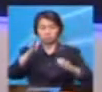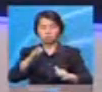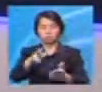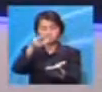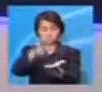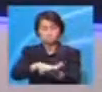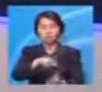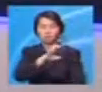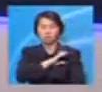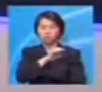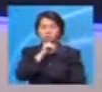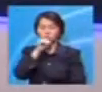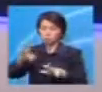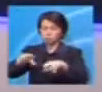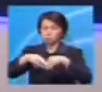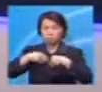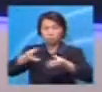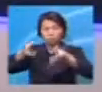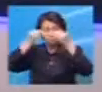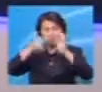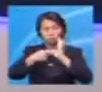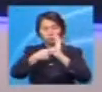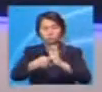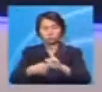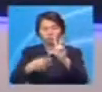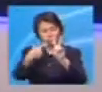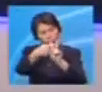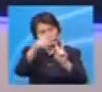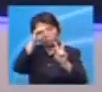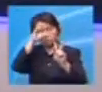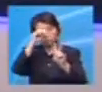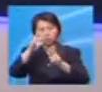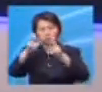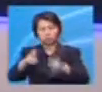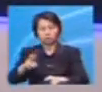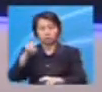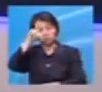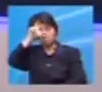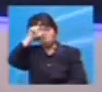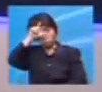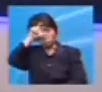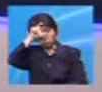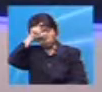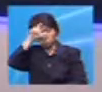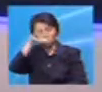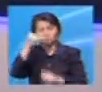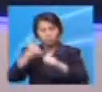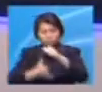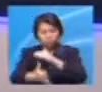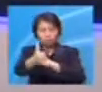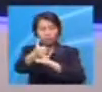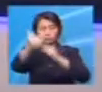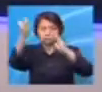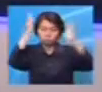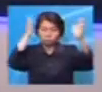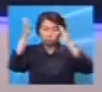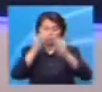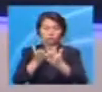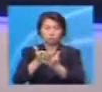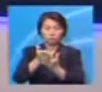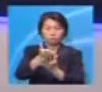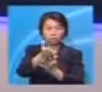mengesahkan polis tidak menerima maklumat yang menunjukkan dua lelaki rakyat Turki etnin uighur masuk ke negara ini